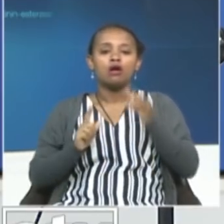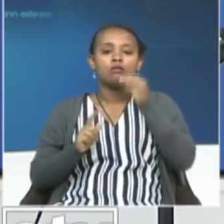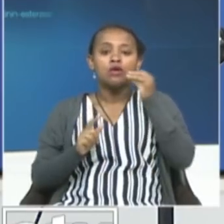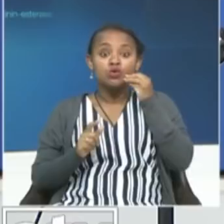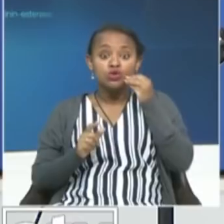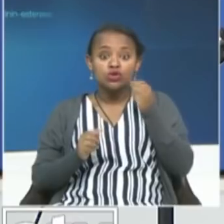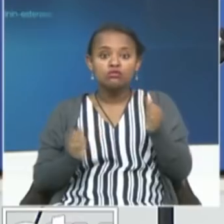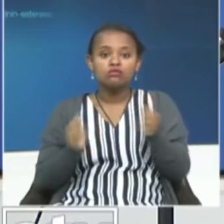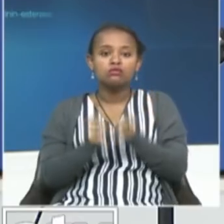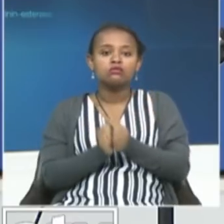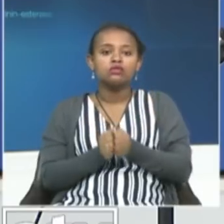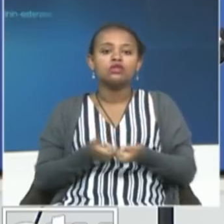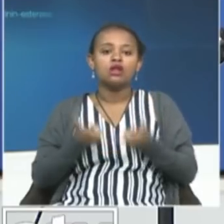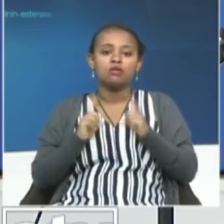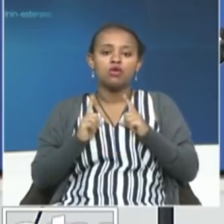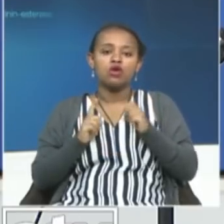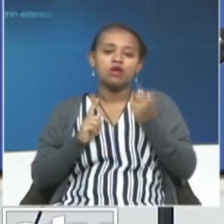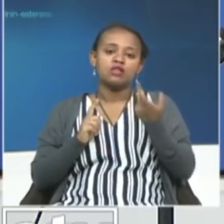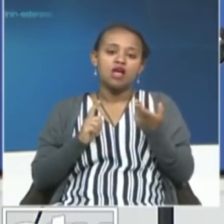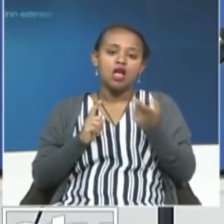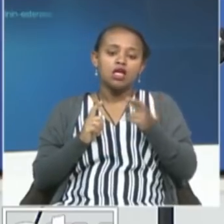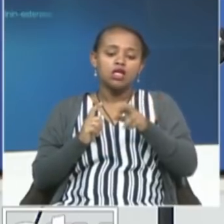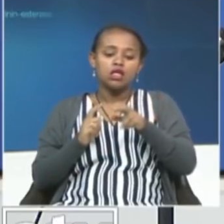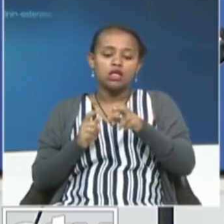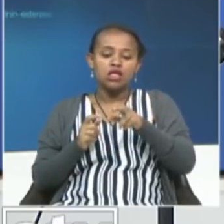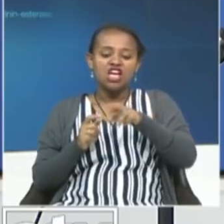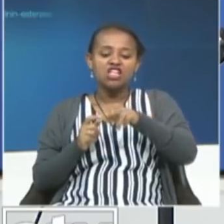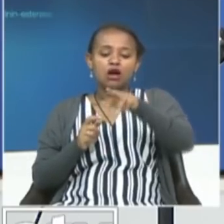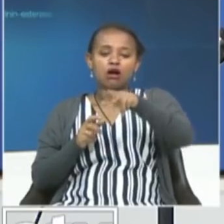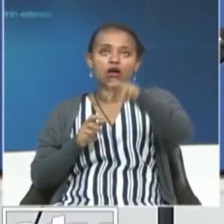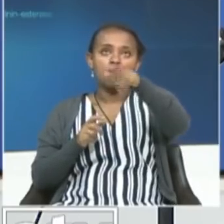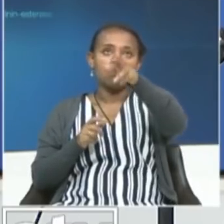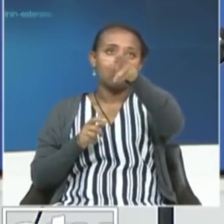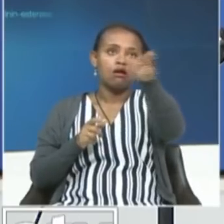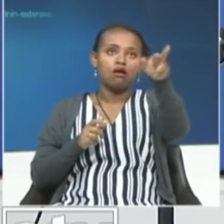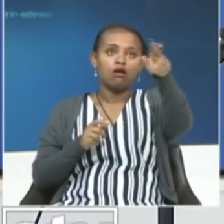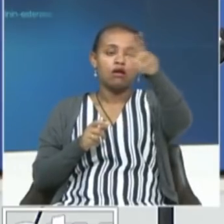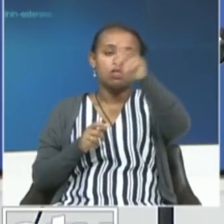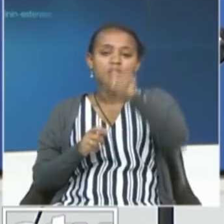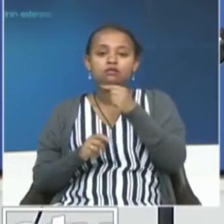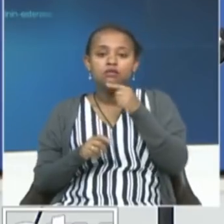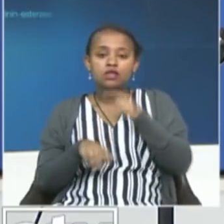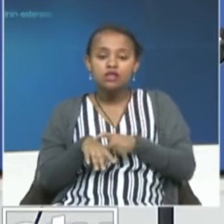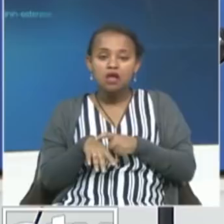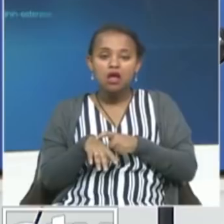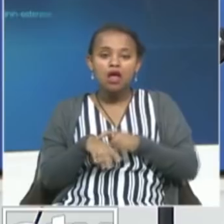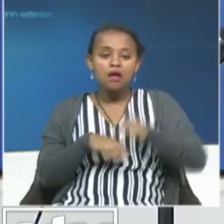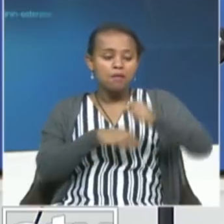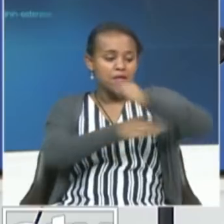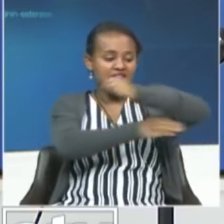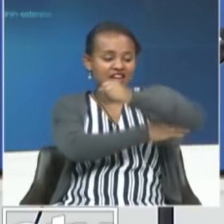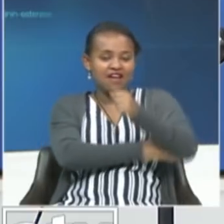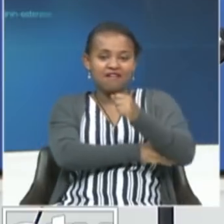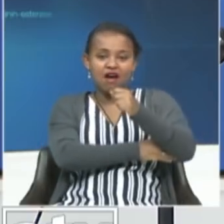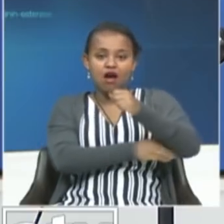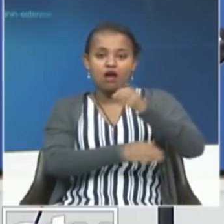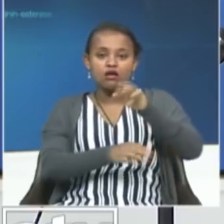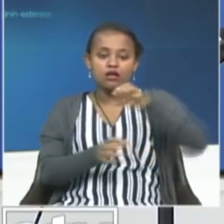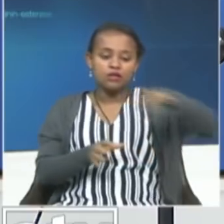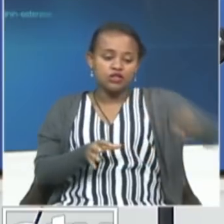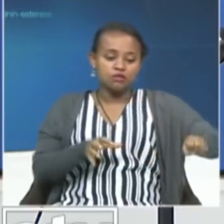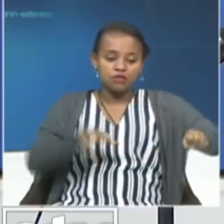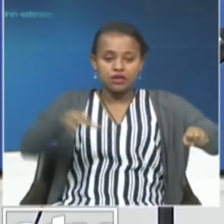ብዙ ስለሚኖሩ ለምሳሌ ደረጃ ሲወጣ ብዙ ሰዎች ደረጃን ወይም ይሄ መደገፊያዎችን የመያዝ